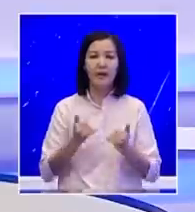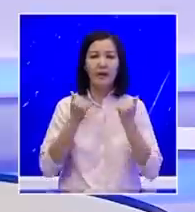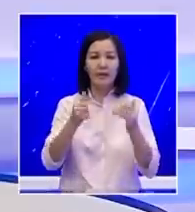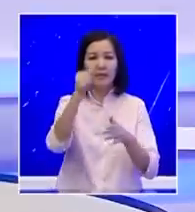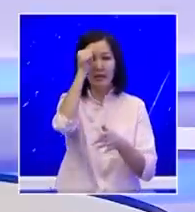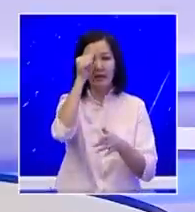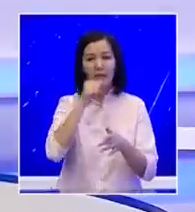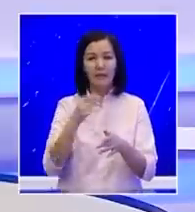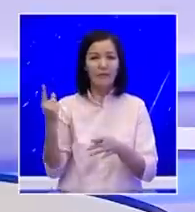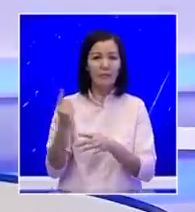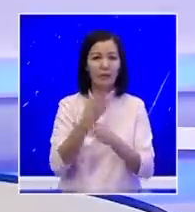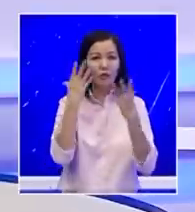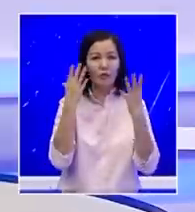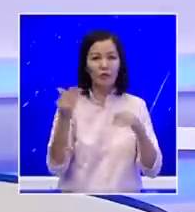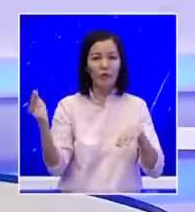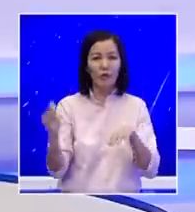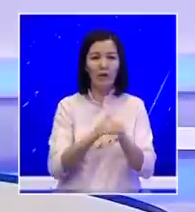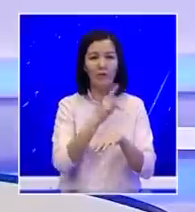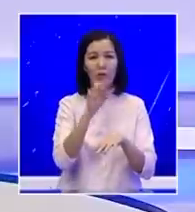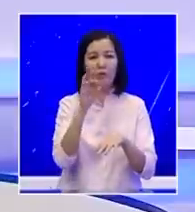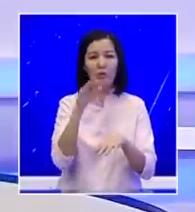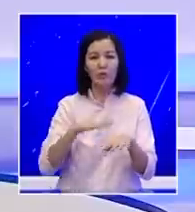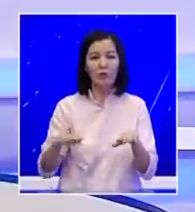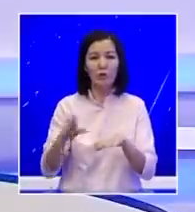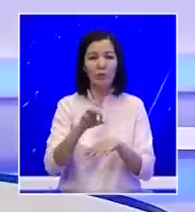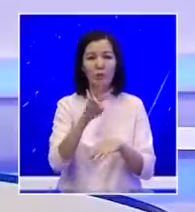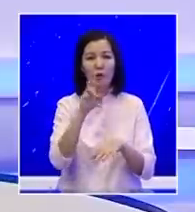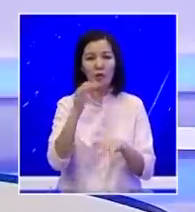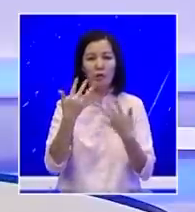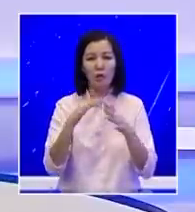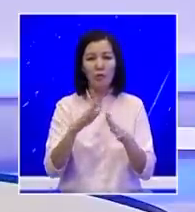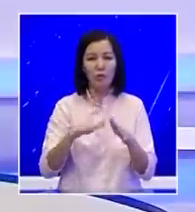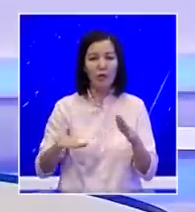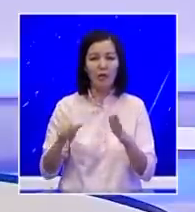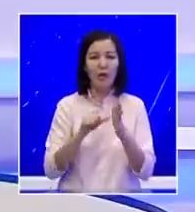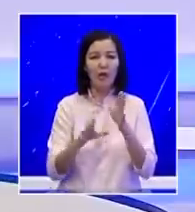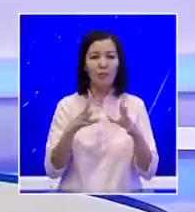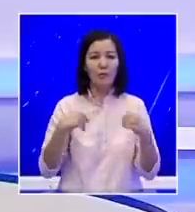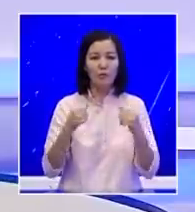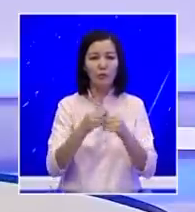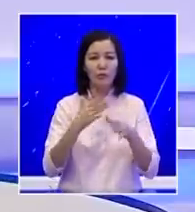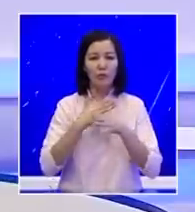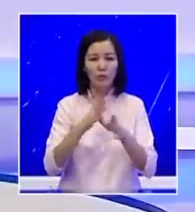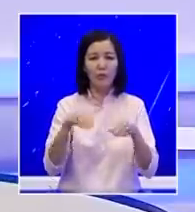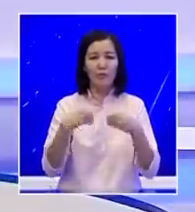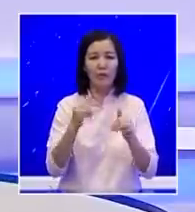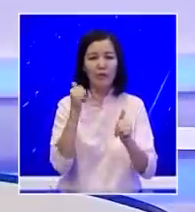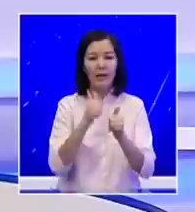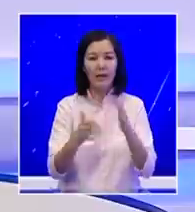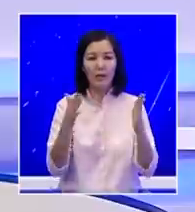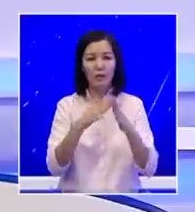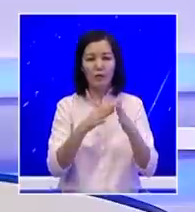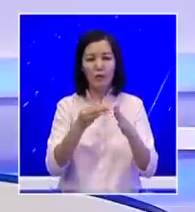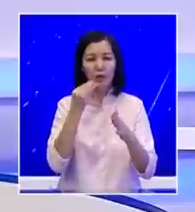Қасиетті айдың алғашқы күніндегі қайырымдылық. Көксу ауданы Мұқанша ауылдық округінде 60 отбасына көмек көрсетілді. Әрқайсысының